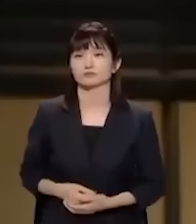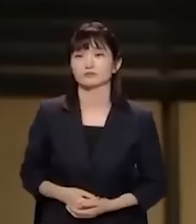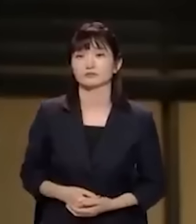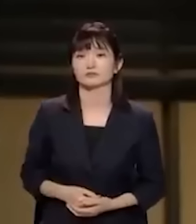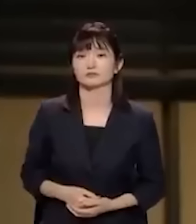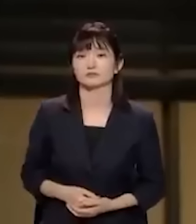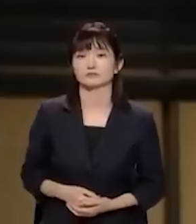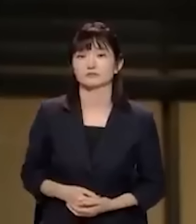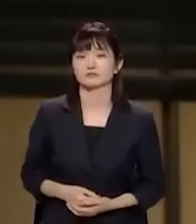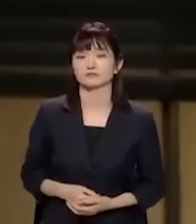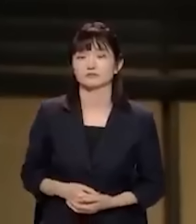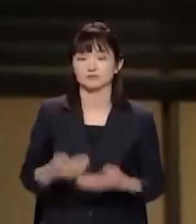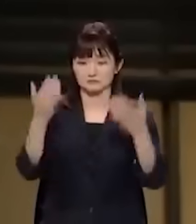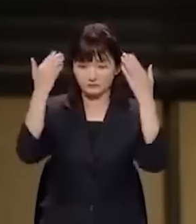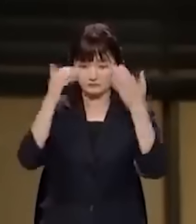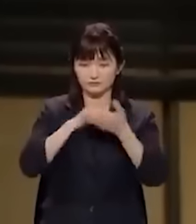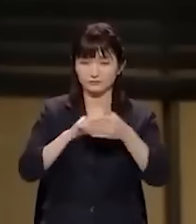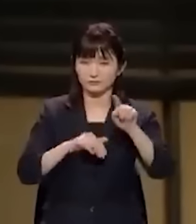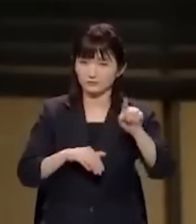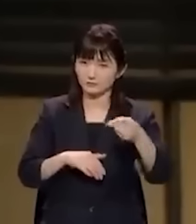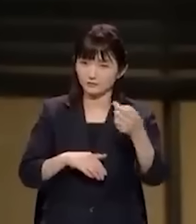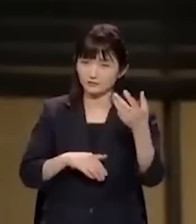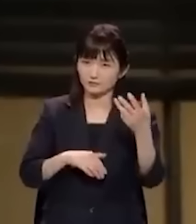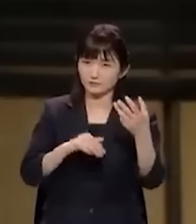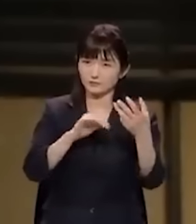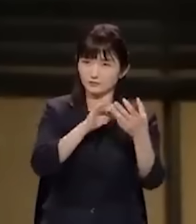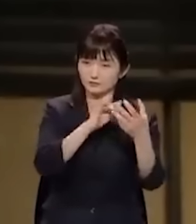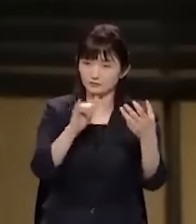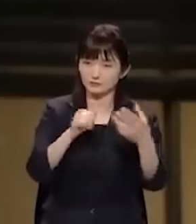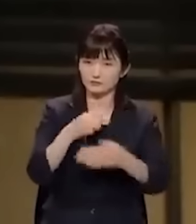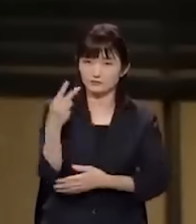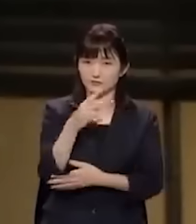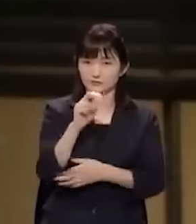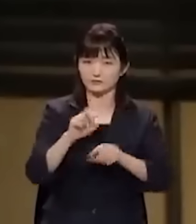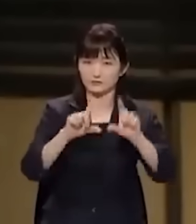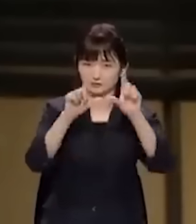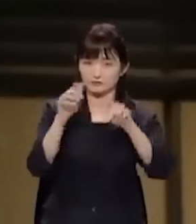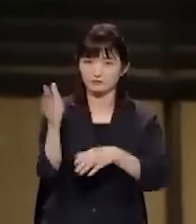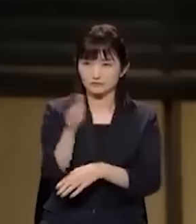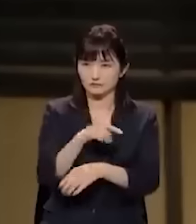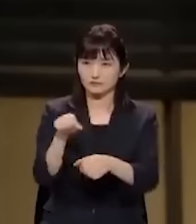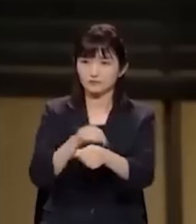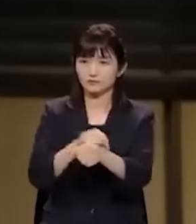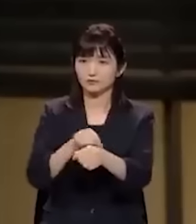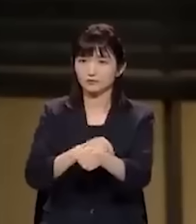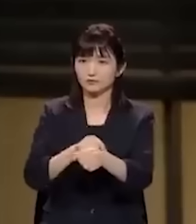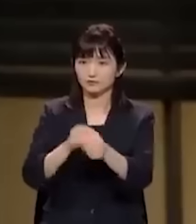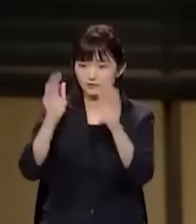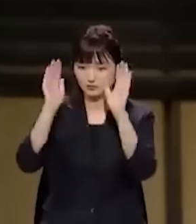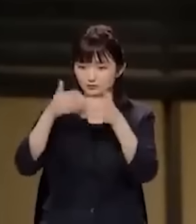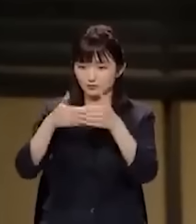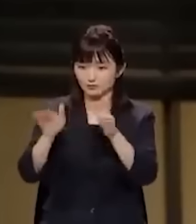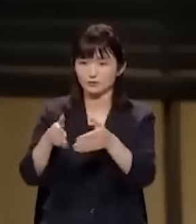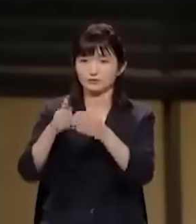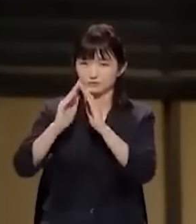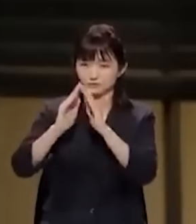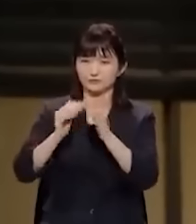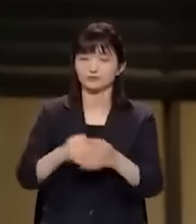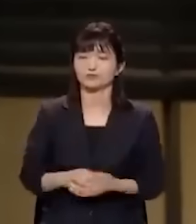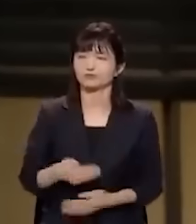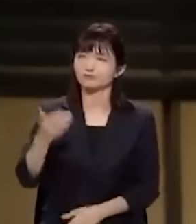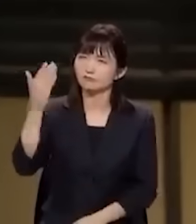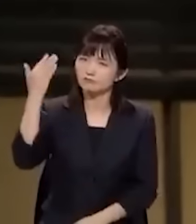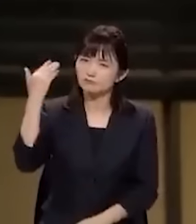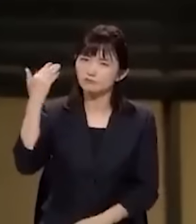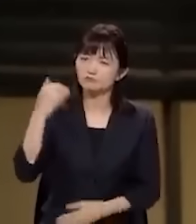180여 명의 전교생이 있는데 한 2020년부터 처음 특수 학급이 좀 만들어졌 합니다 그래서 그